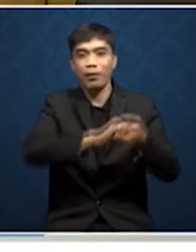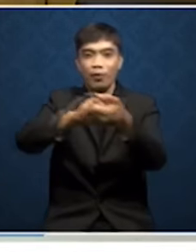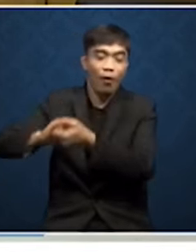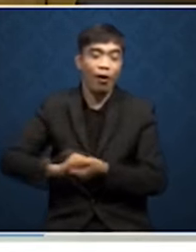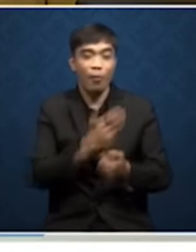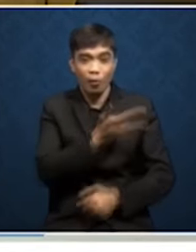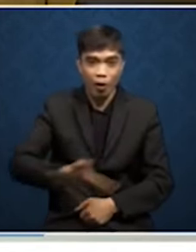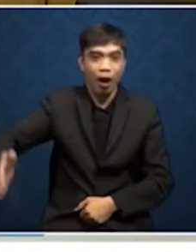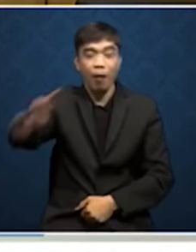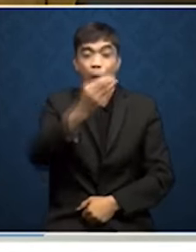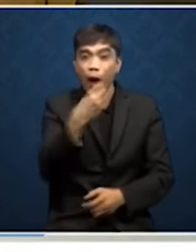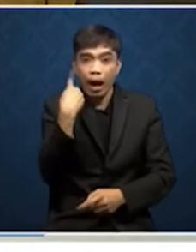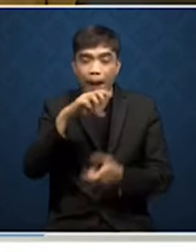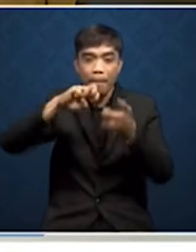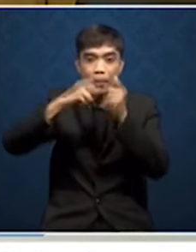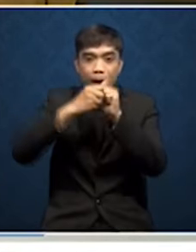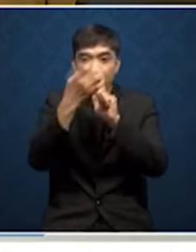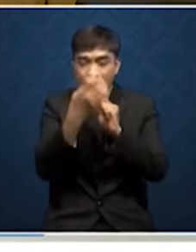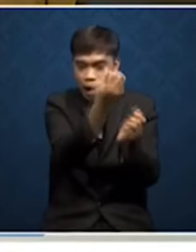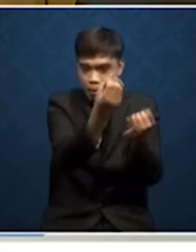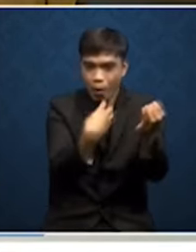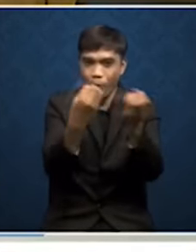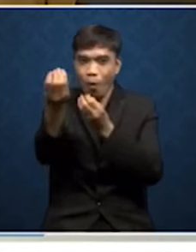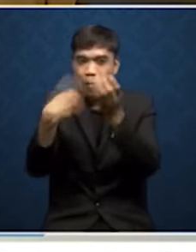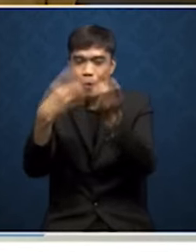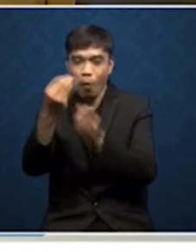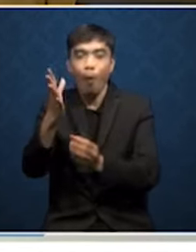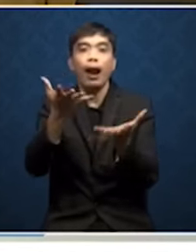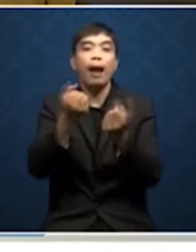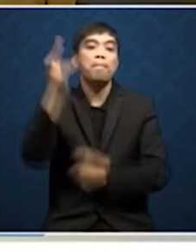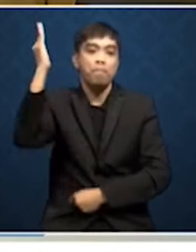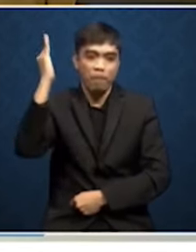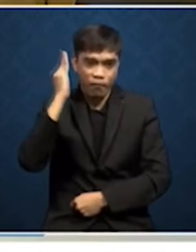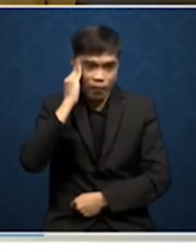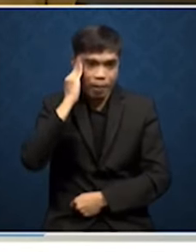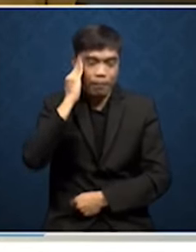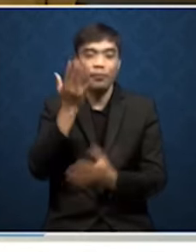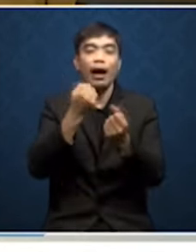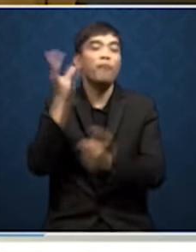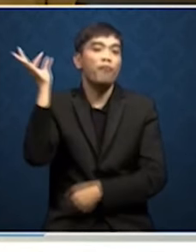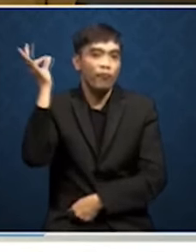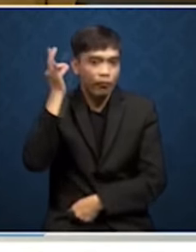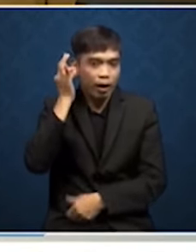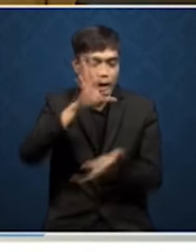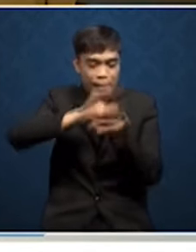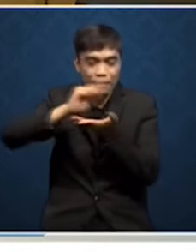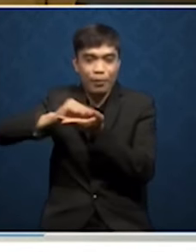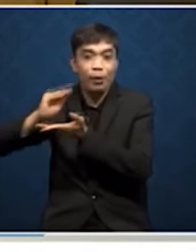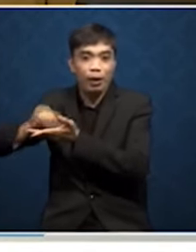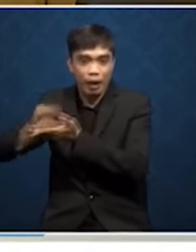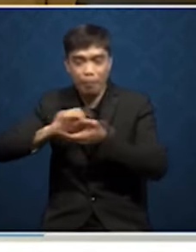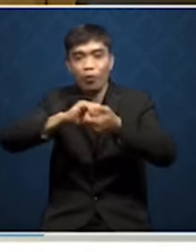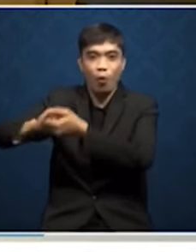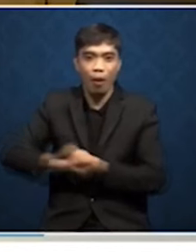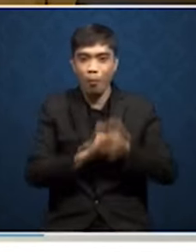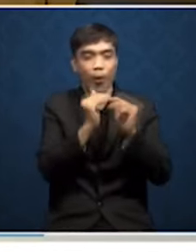สมาชิกทุกคนในการดำเนินงานกิจการที่เกี่ยวข้องกับสภาวุฒิสภาแห่งนี้อย่